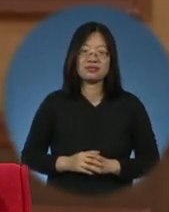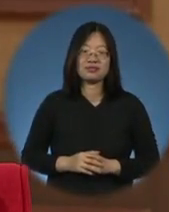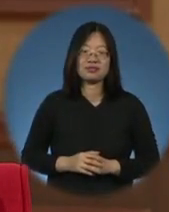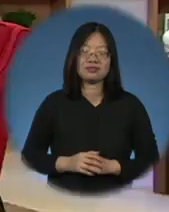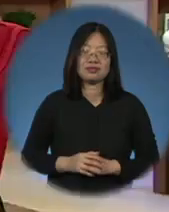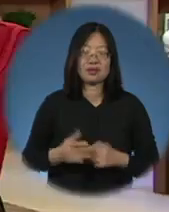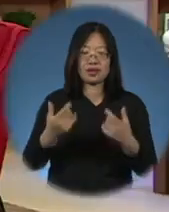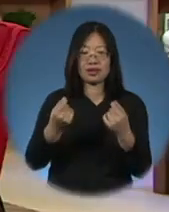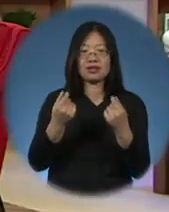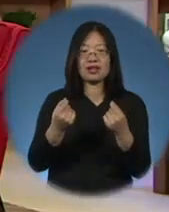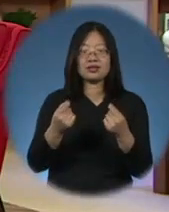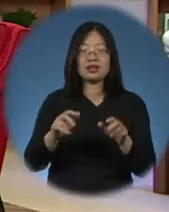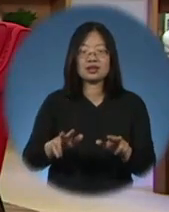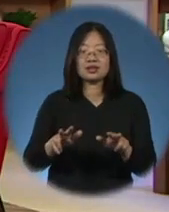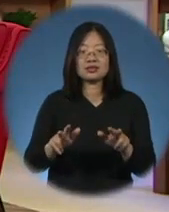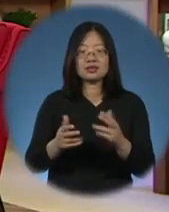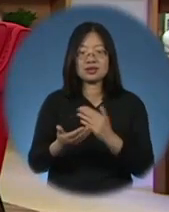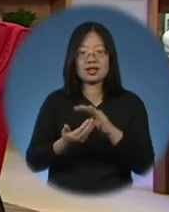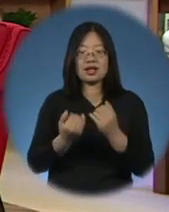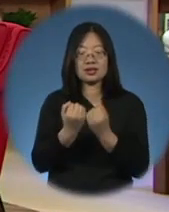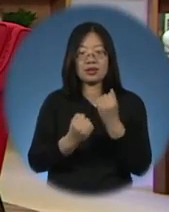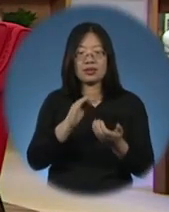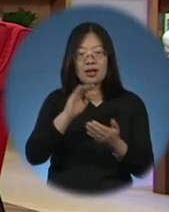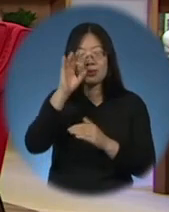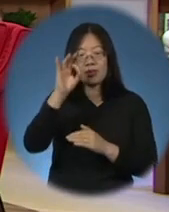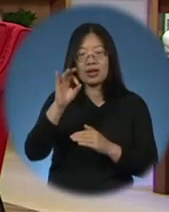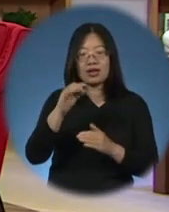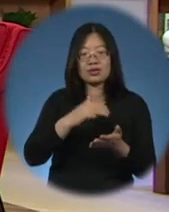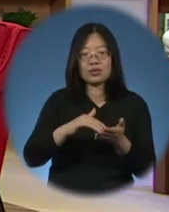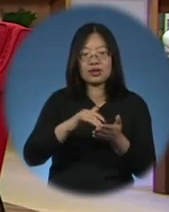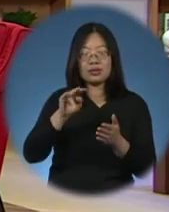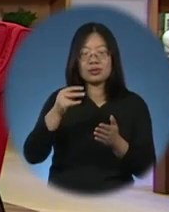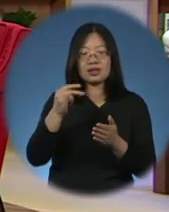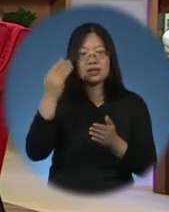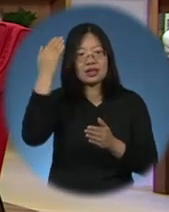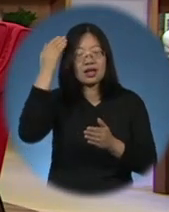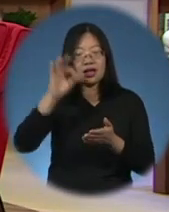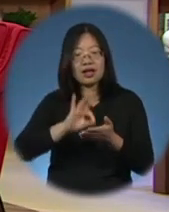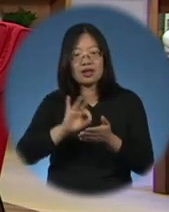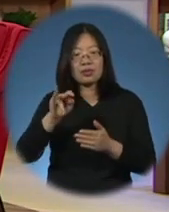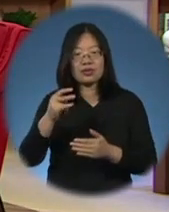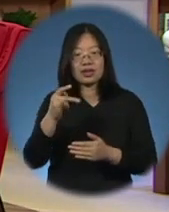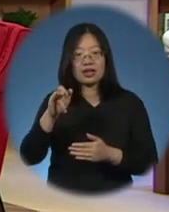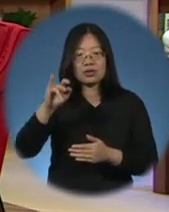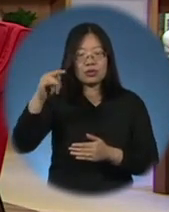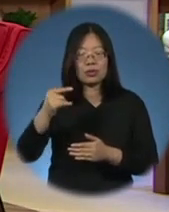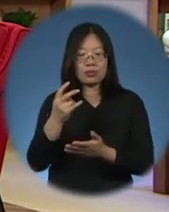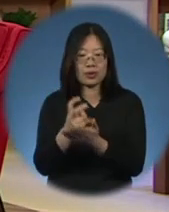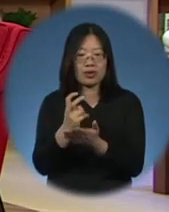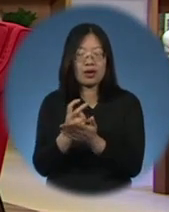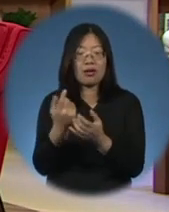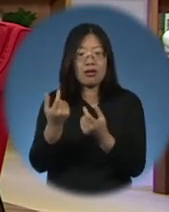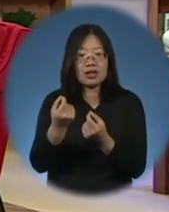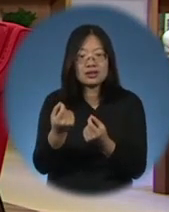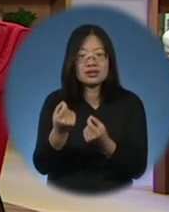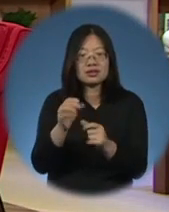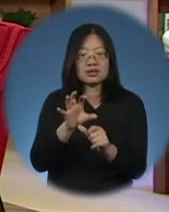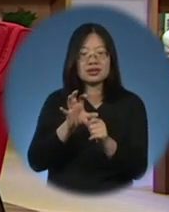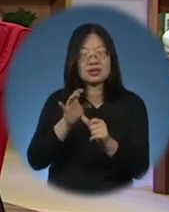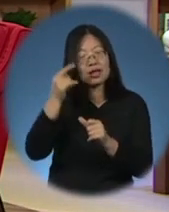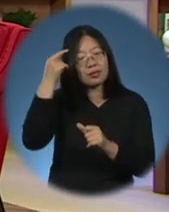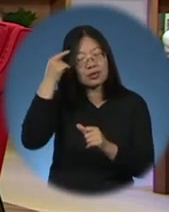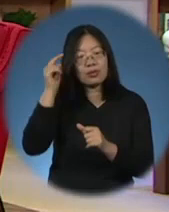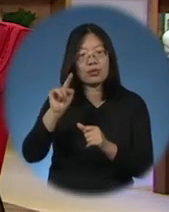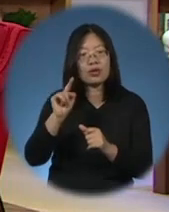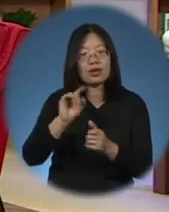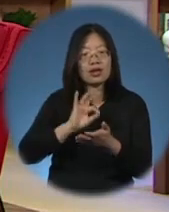바로 이제 이 구와 같은 지금 좀 아까 설명해 주실 때 보면 통계 물리학에 사용하는 뭐 아까 몬테카를로의 법칙 방법, 뭐 그런 거를 이용해 볼까?